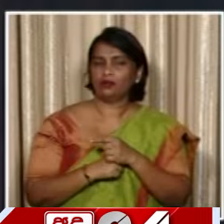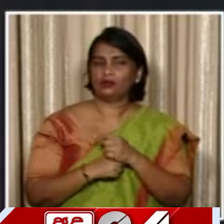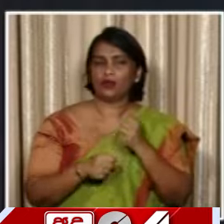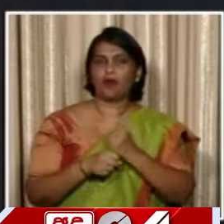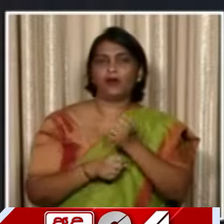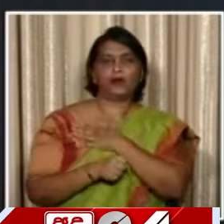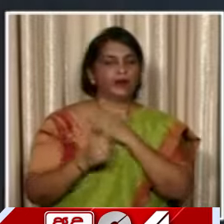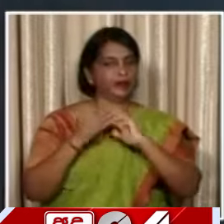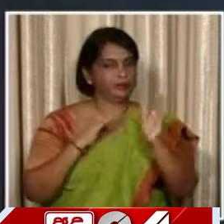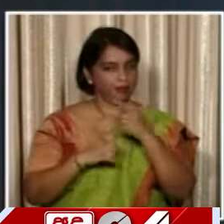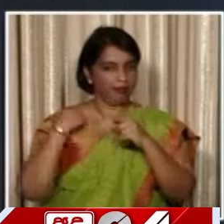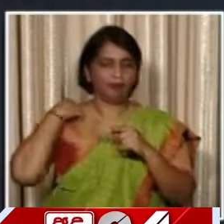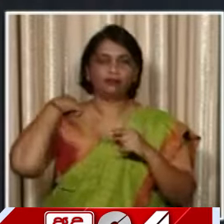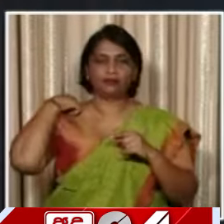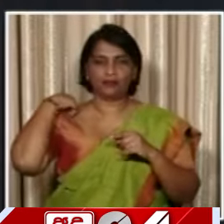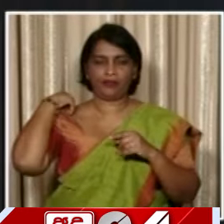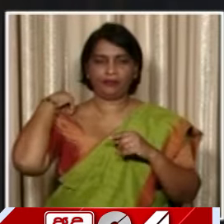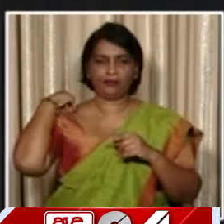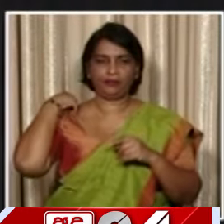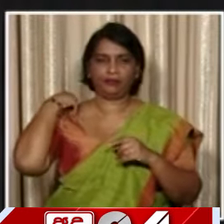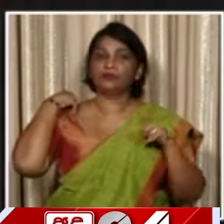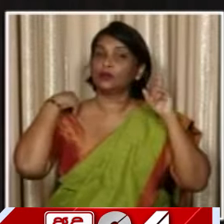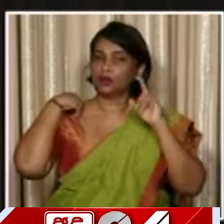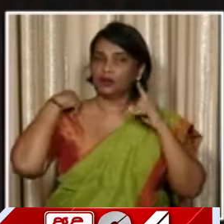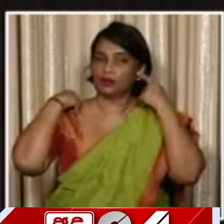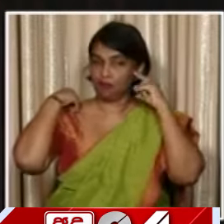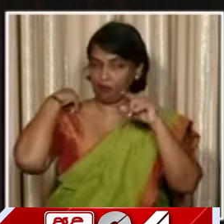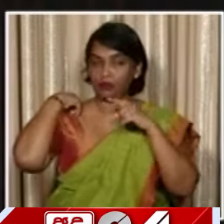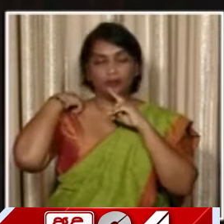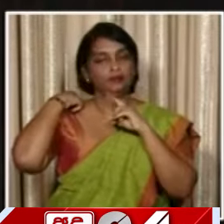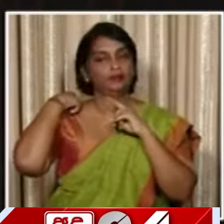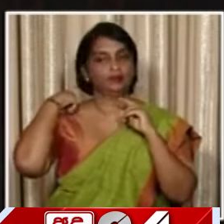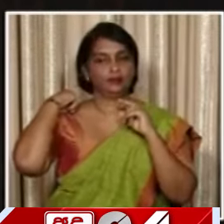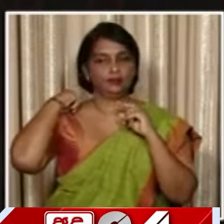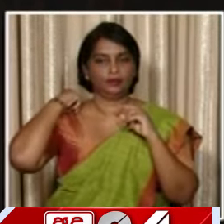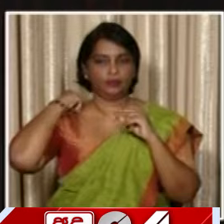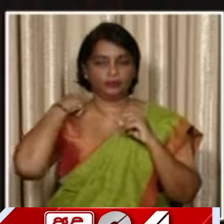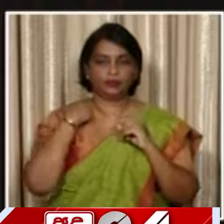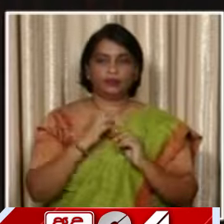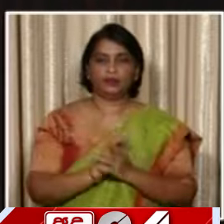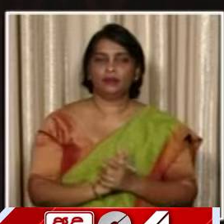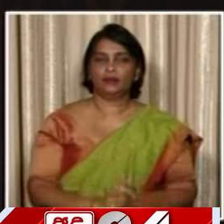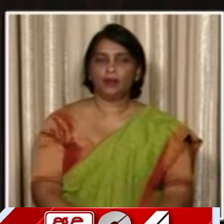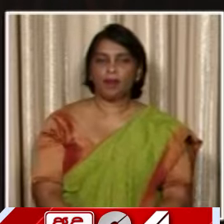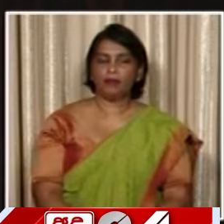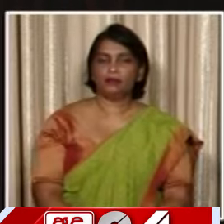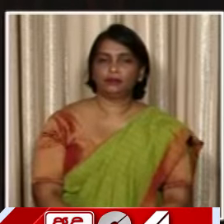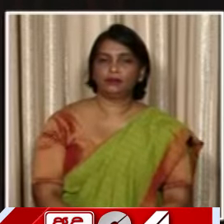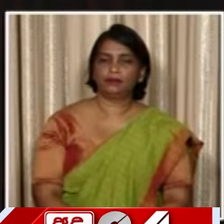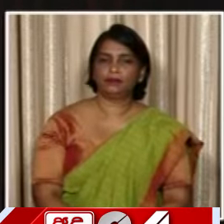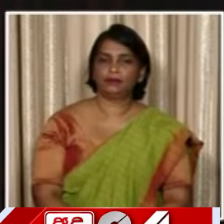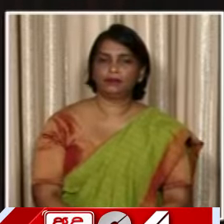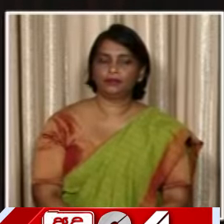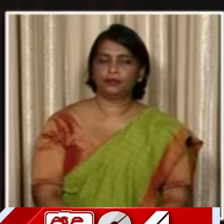ගෝටා ගෝ කියලා එතුමා ටැක් කරලා දාලා තිබුණා. ඉතින් මම කියන්නේ ඒ මැයි 9 වෙනිදා රට අරාජක වුණාට